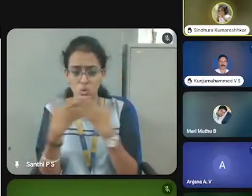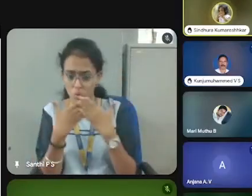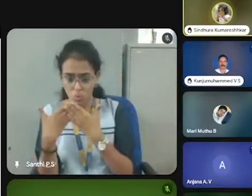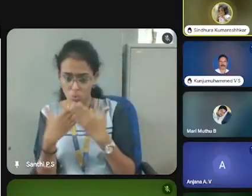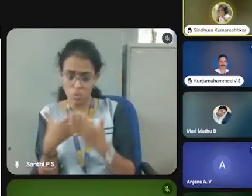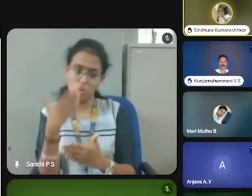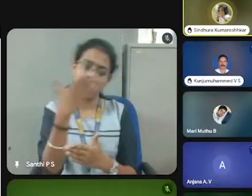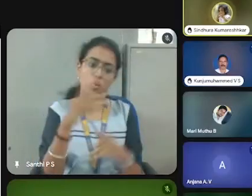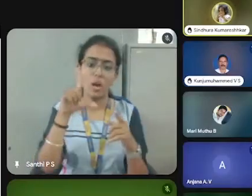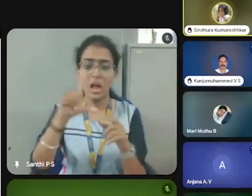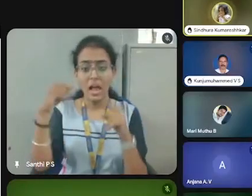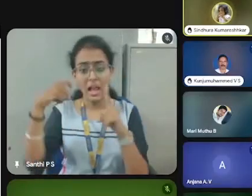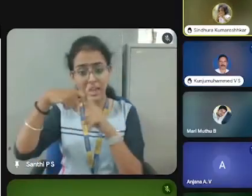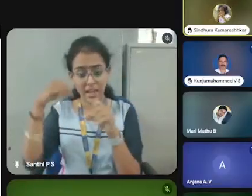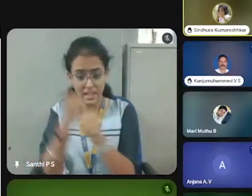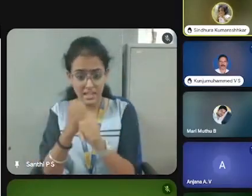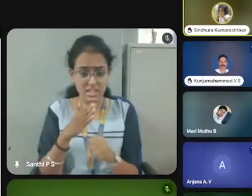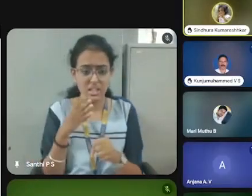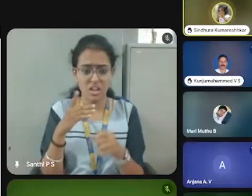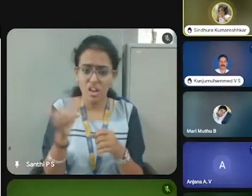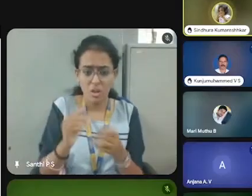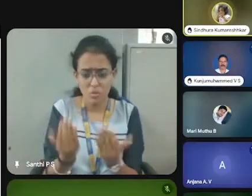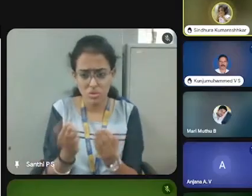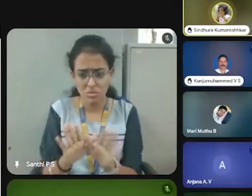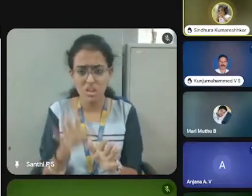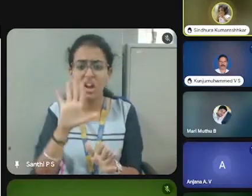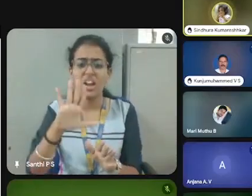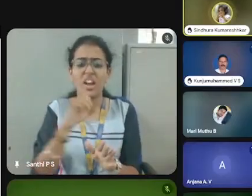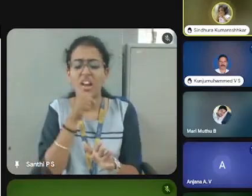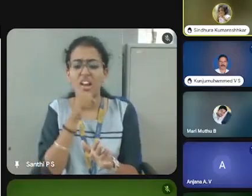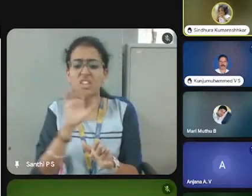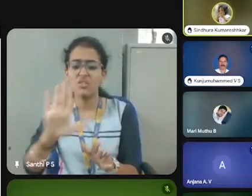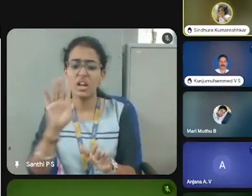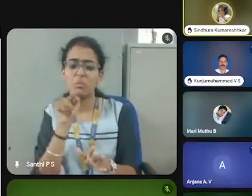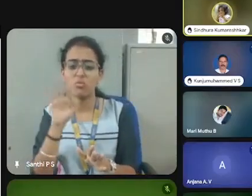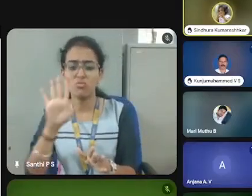LKGയിലിട്ട് റിപ്പീറ്റ് ചെയ്യാന്ന് ചോദിച്ചപ്പോഴത്തേക്ക് അവര് ഏജ് 5.4 ആയതുകൊണ്ട് വേണ്ട,